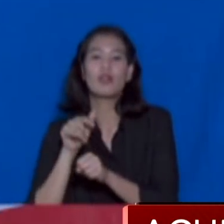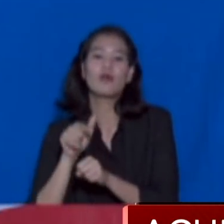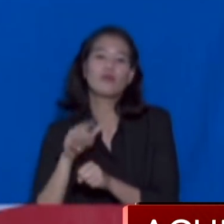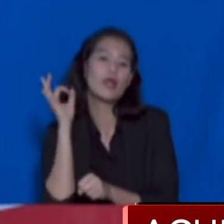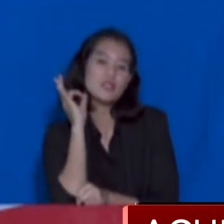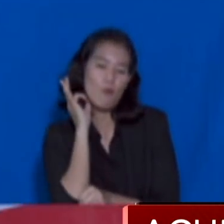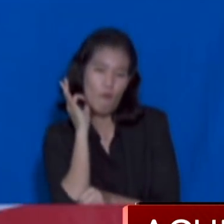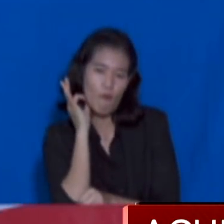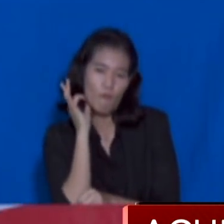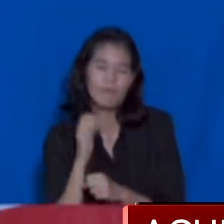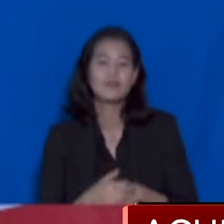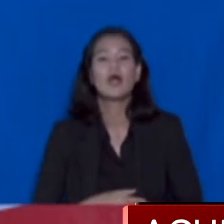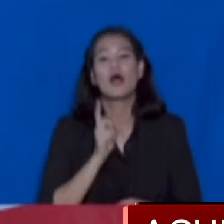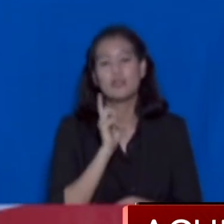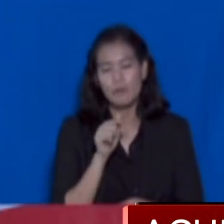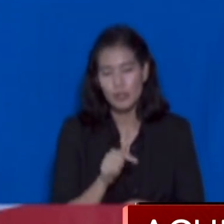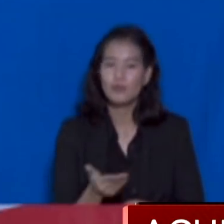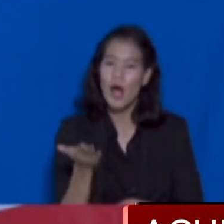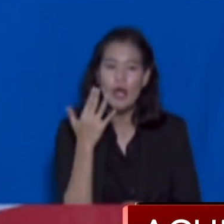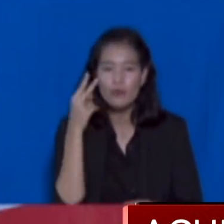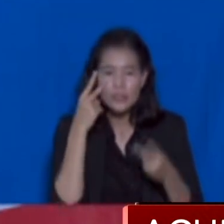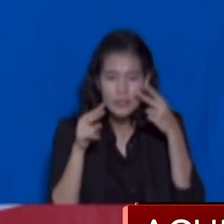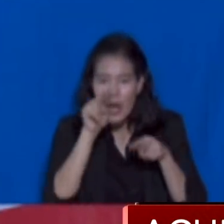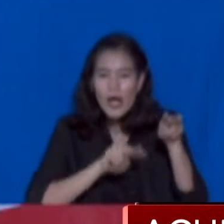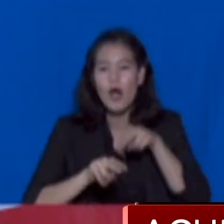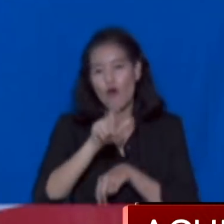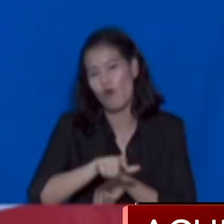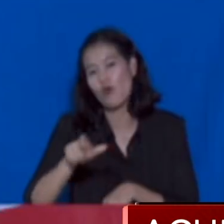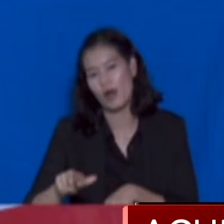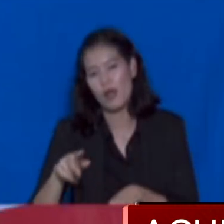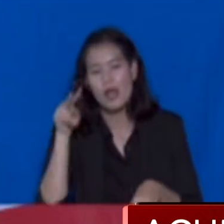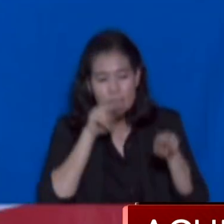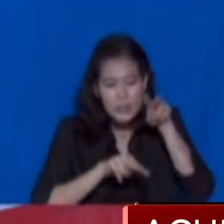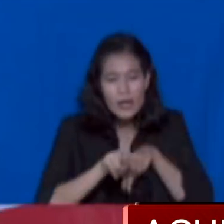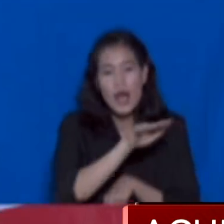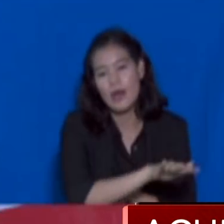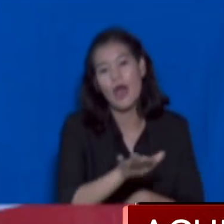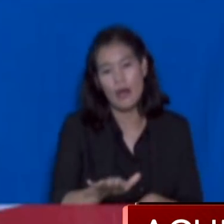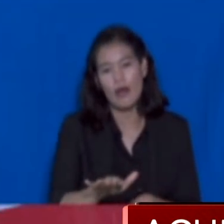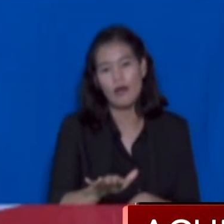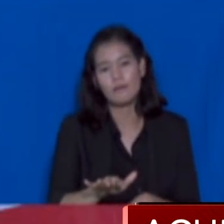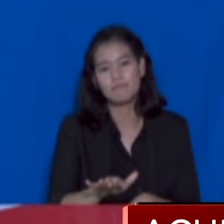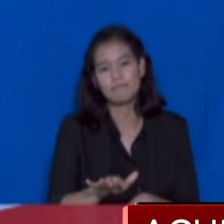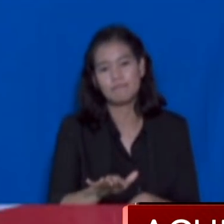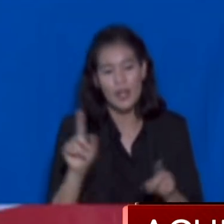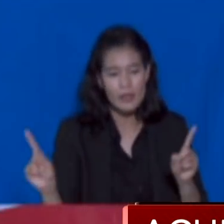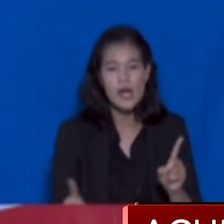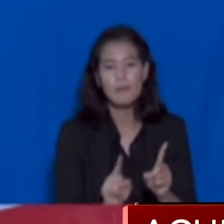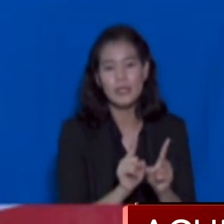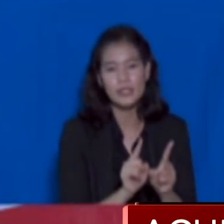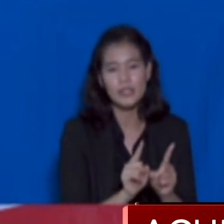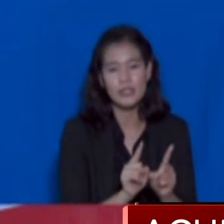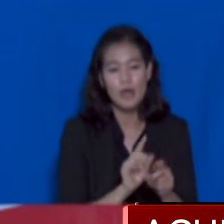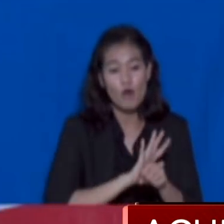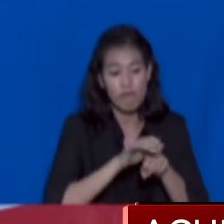oleh karena itu kita jaga mereka kita jaga anak-anak kita kita awasi agar tidak